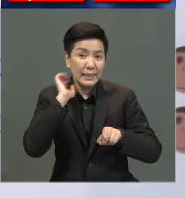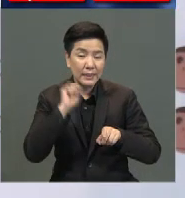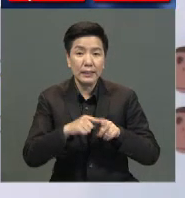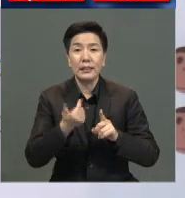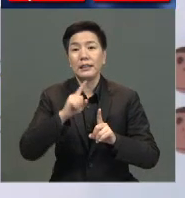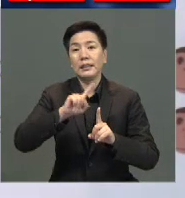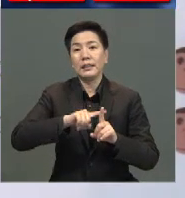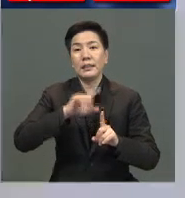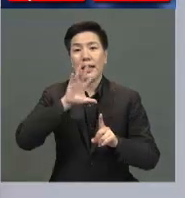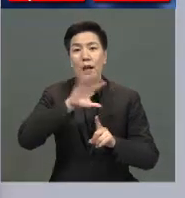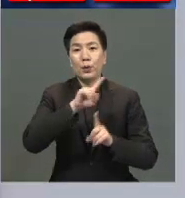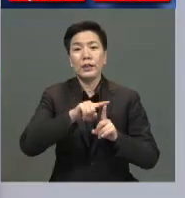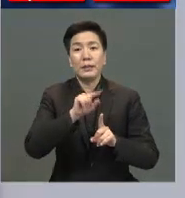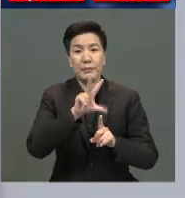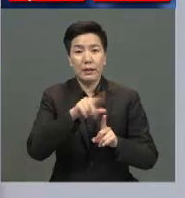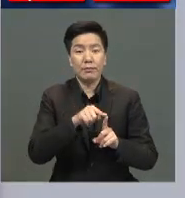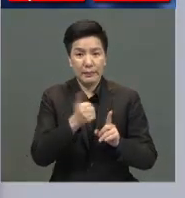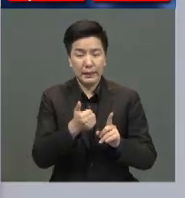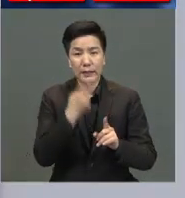นะครับผ่านการทดสอบในหนูจนประสบผลสำเร็จจึงขยับมาทดสอบลิงเมื่อวันที่23